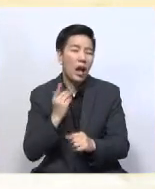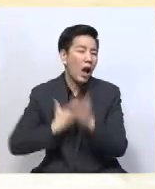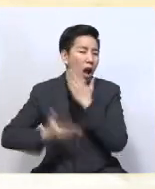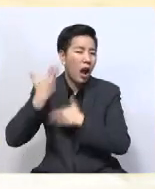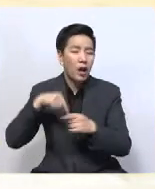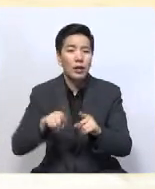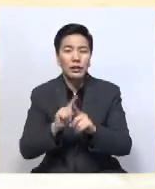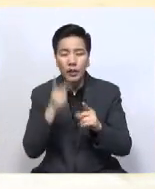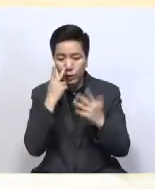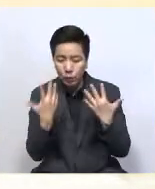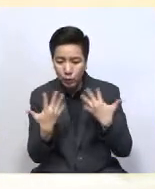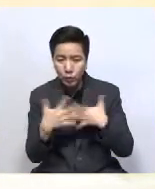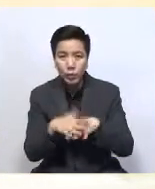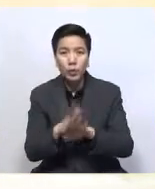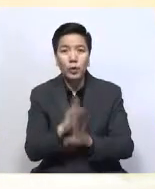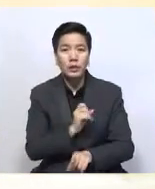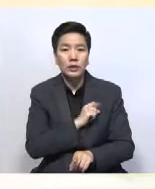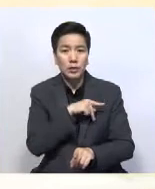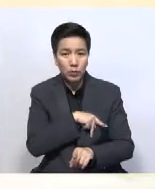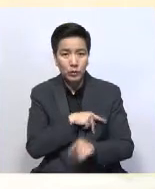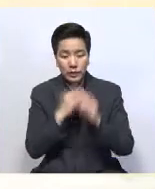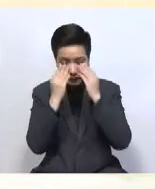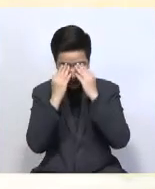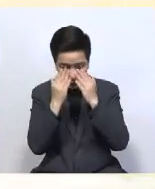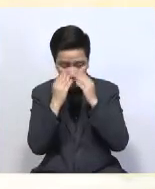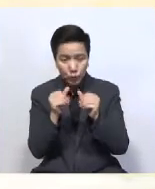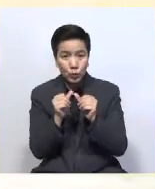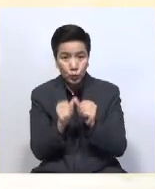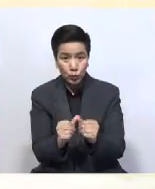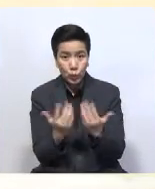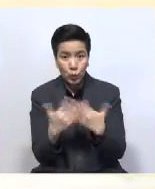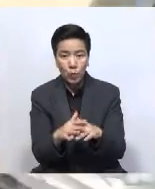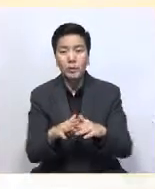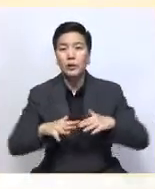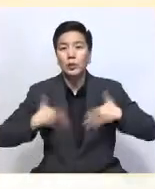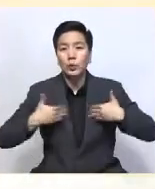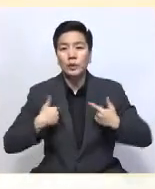แก่ค่ะแต่สามารถหลอมรวมชาวไทยพุทธและชาวมุสลิมได้อยู่ด้วยกันอย่างสันติสุ